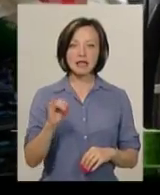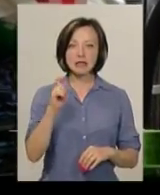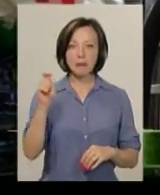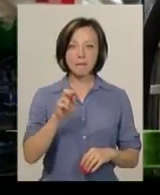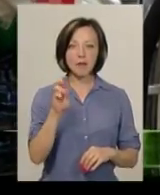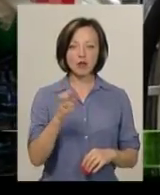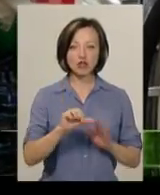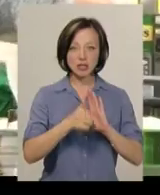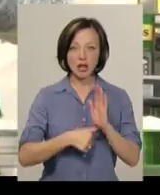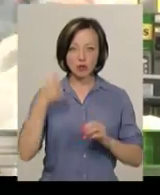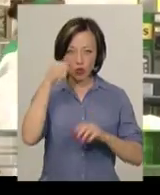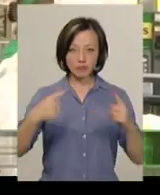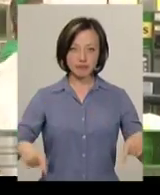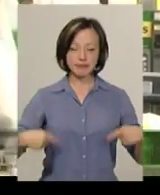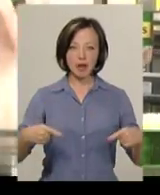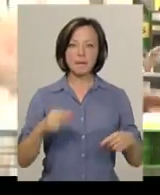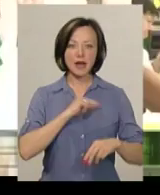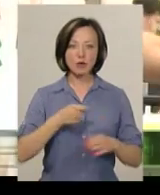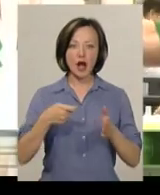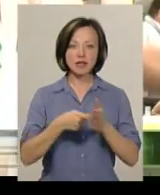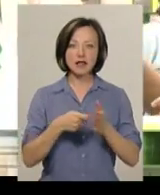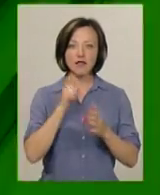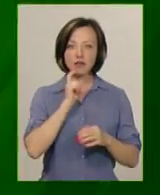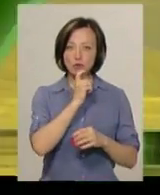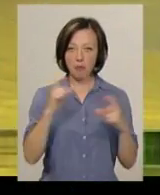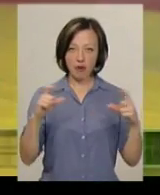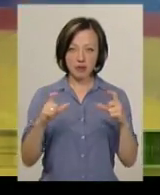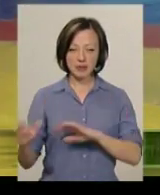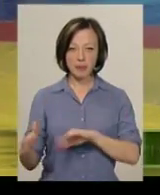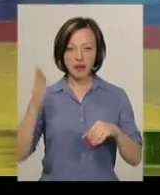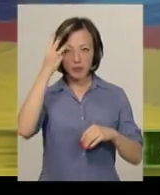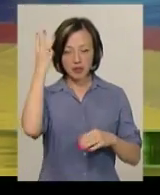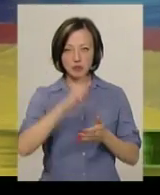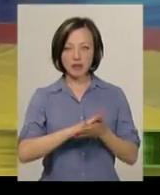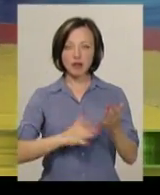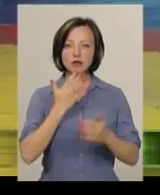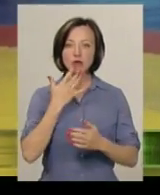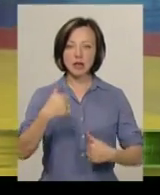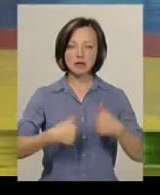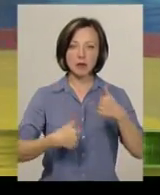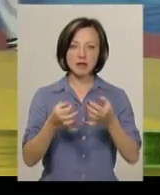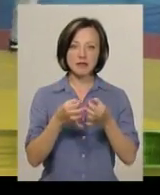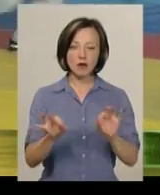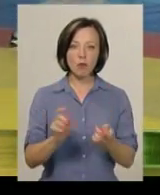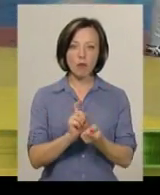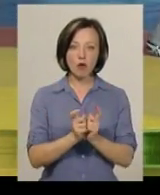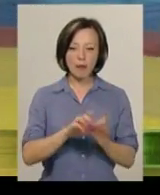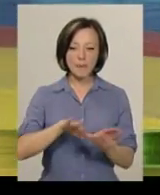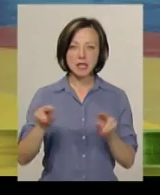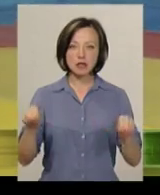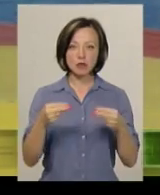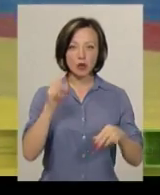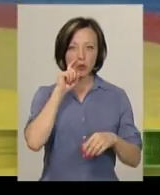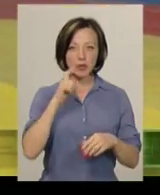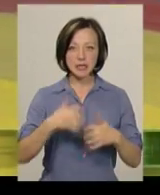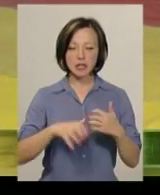пересувається на інвалідному візку, працює касиром у вінницькому магазині. У Хмельницькому тривають національні змагання з вільної боротьби. Після чемпіонату